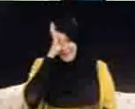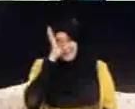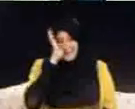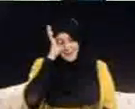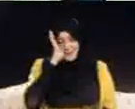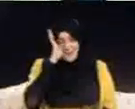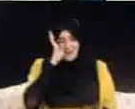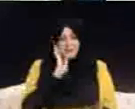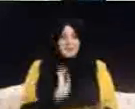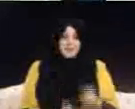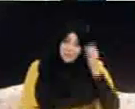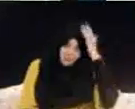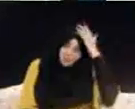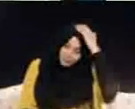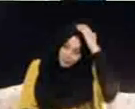بك.